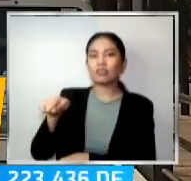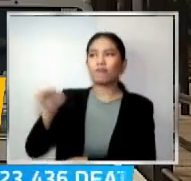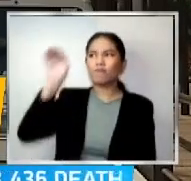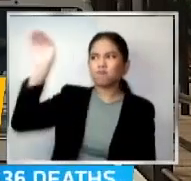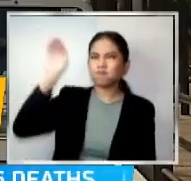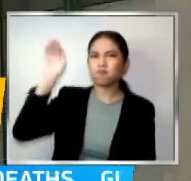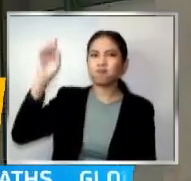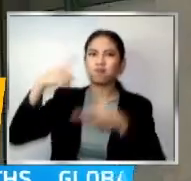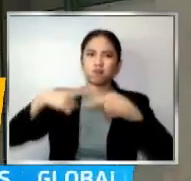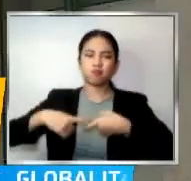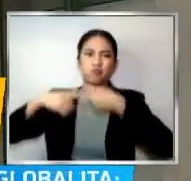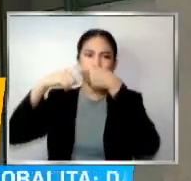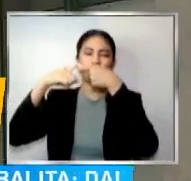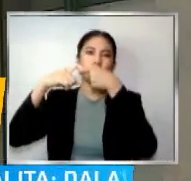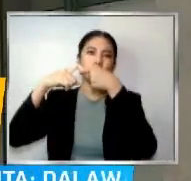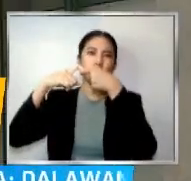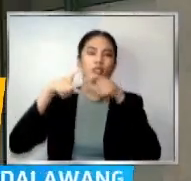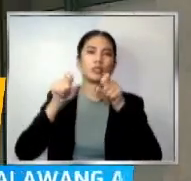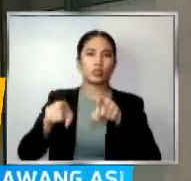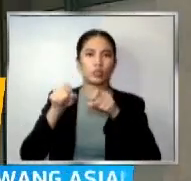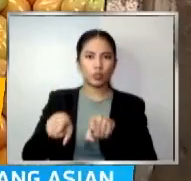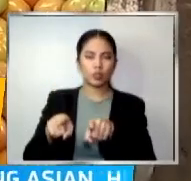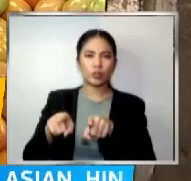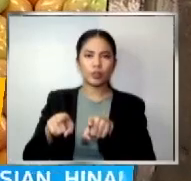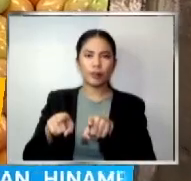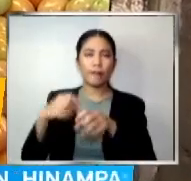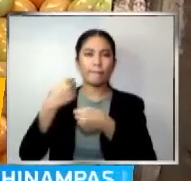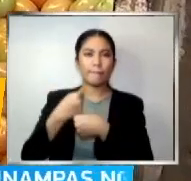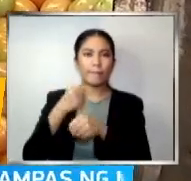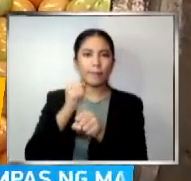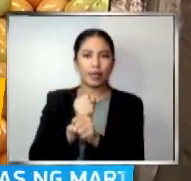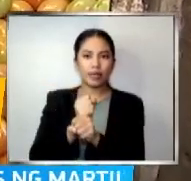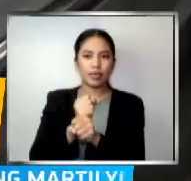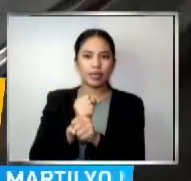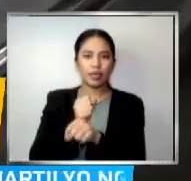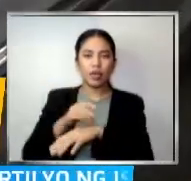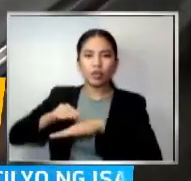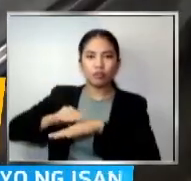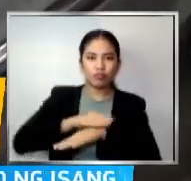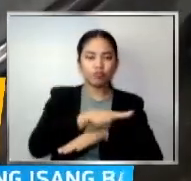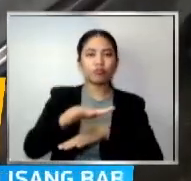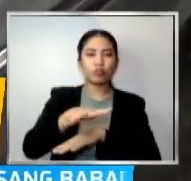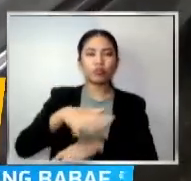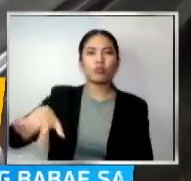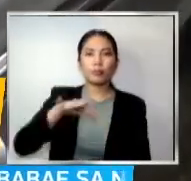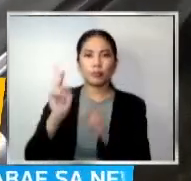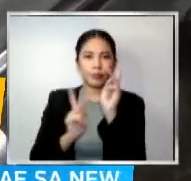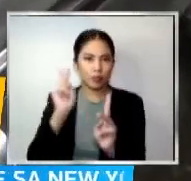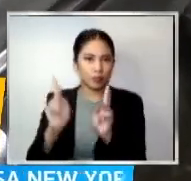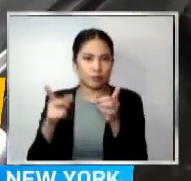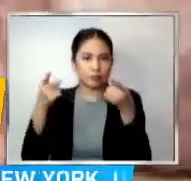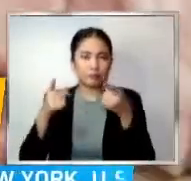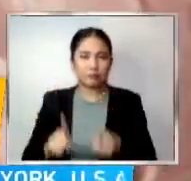mag-create yan, Rapi Connie, ng reaction sa market na ang tendency niyan,